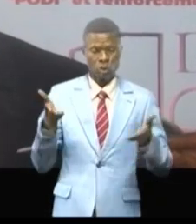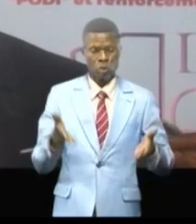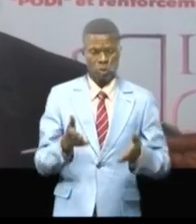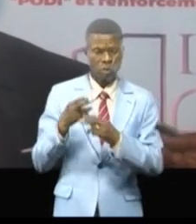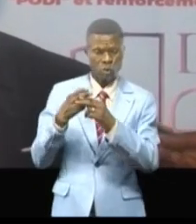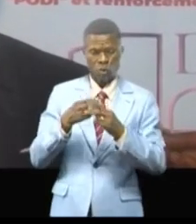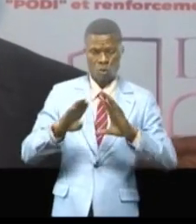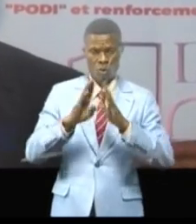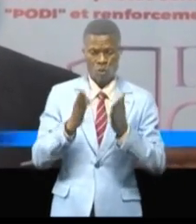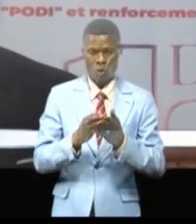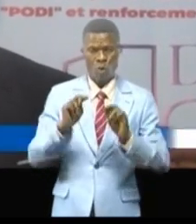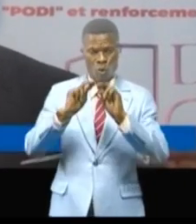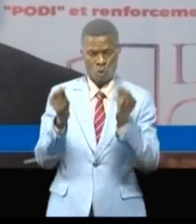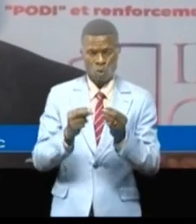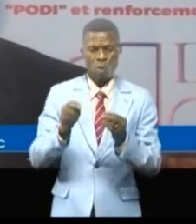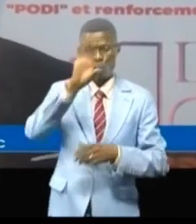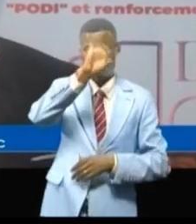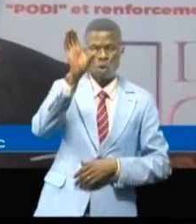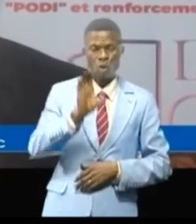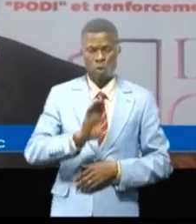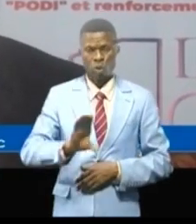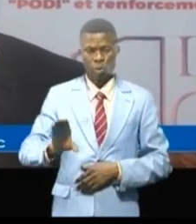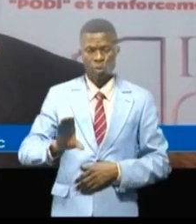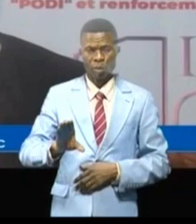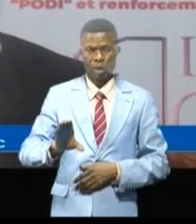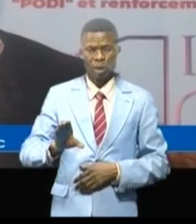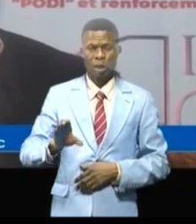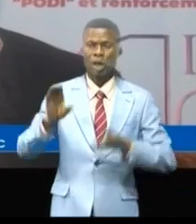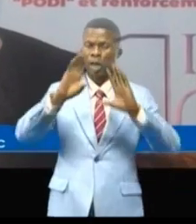avec des structures communautaires comme